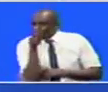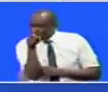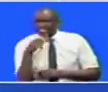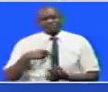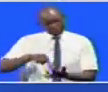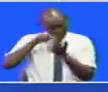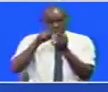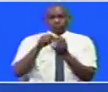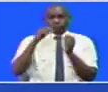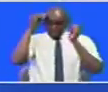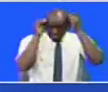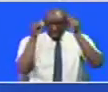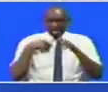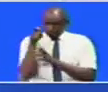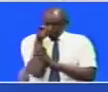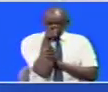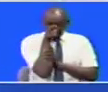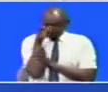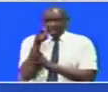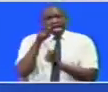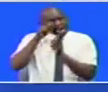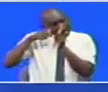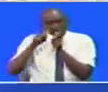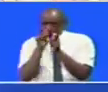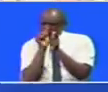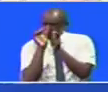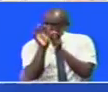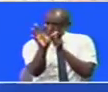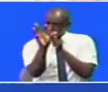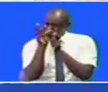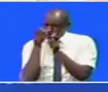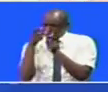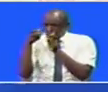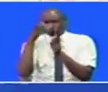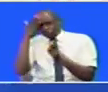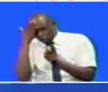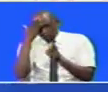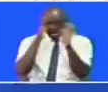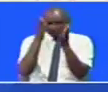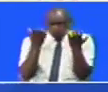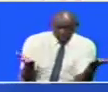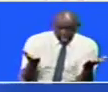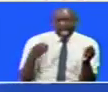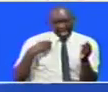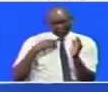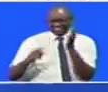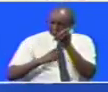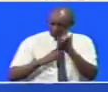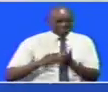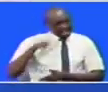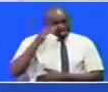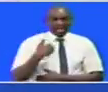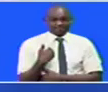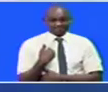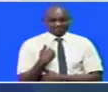maalum zilizo na kamera na darubini zenye uwezo wa kuona mbali na hata kubaini walipojificha maadui. We